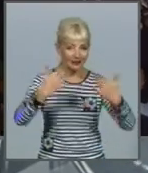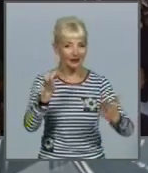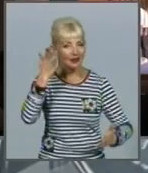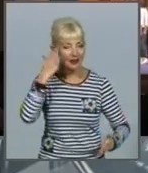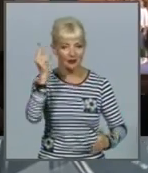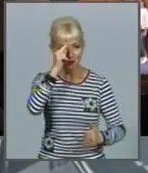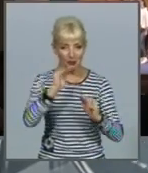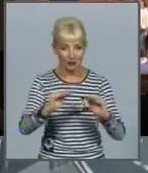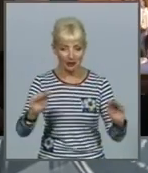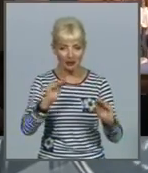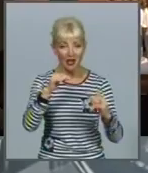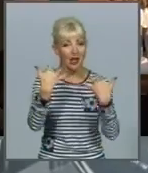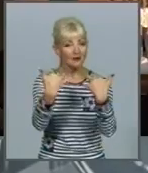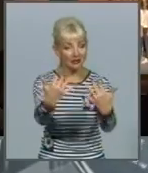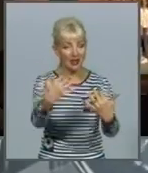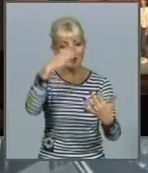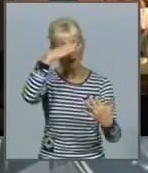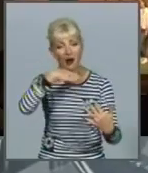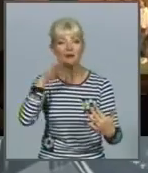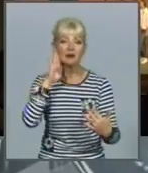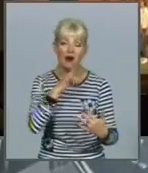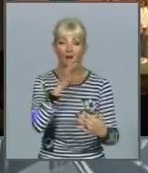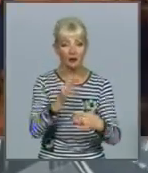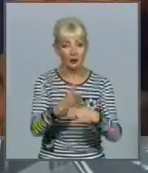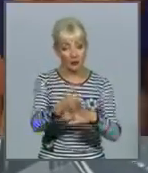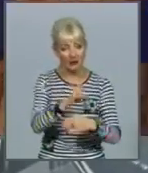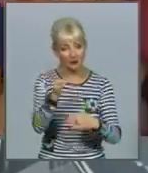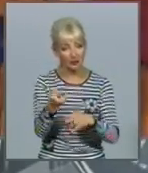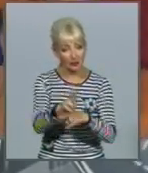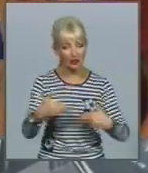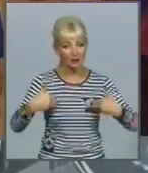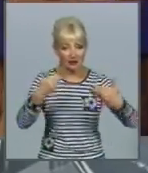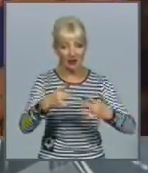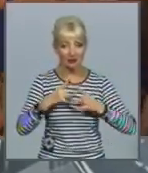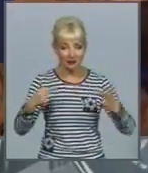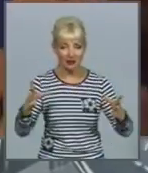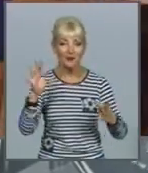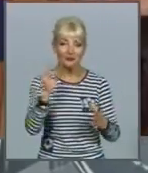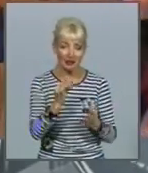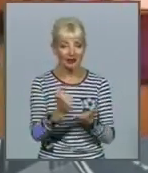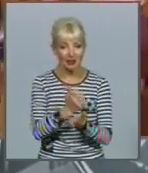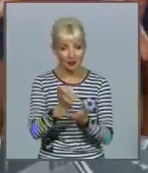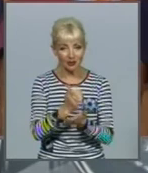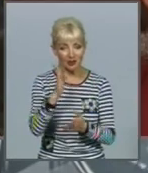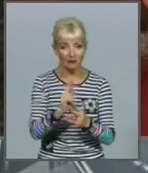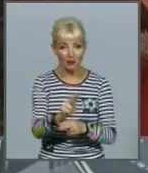гості, які прийшли привітати навчальний заклад зі святом і чималими досягненнями в навчанні. Адже 53-я школа славиться